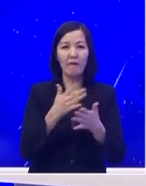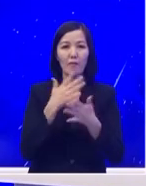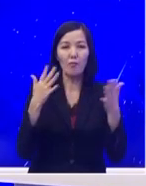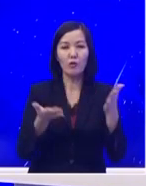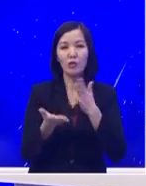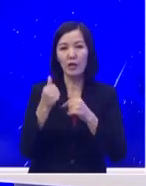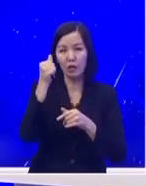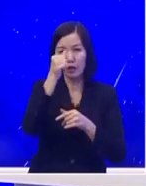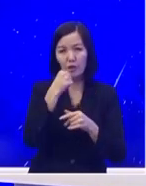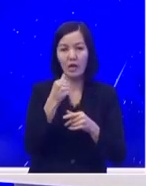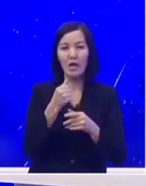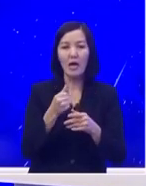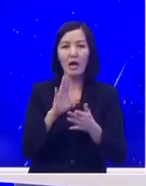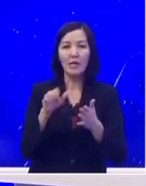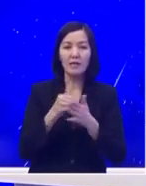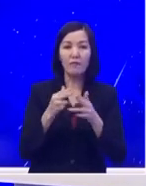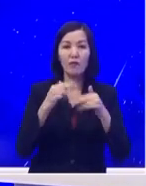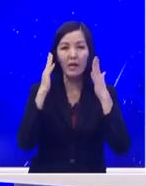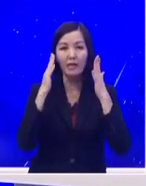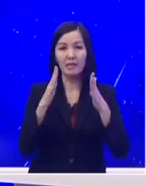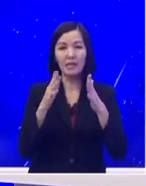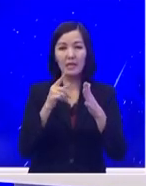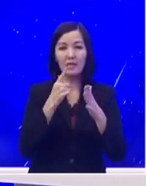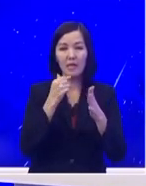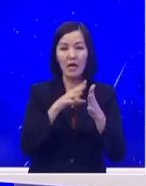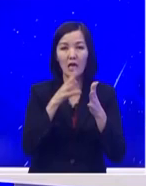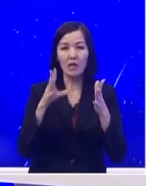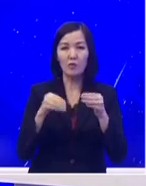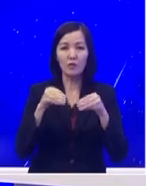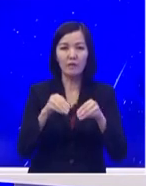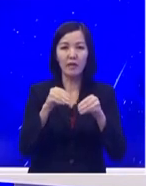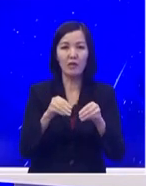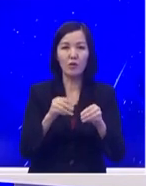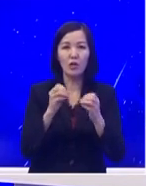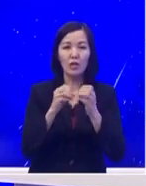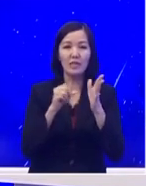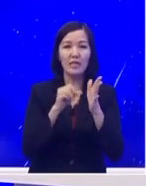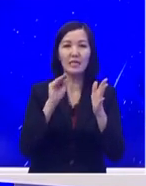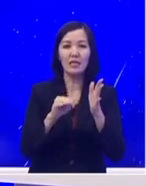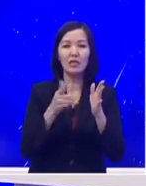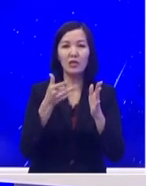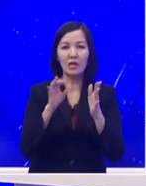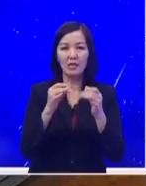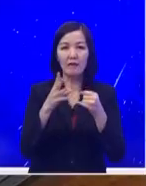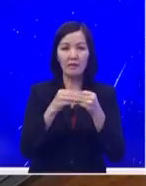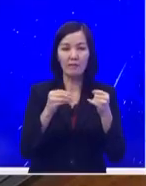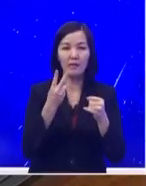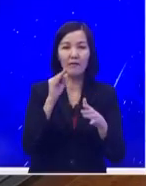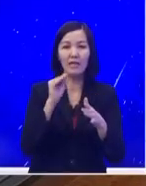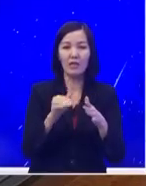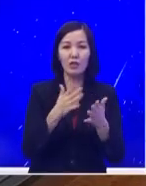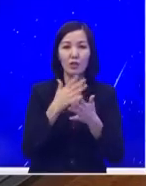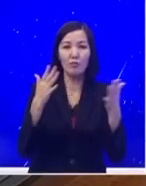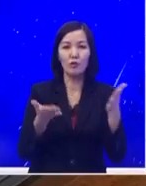чем годом ранее. Основной акцент делается на сахарную свеклу. И будет засеяно 16 тысяч гектаров. То есть на 2 тысячи